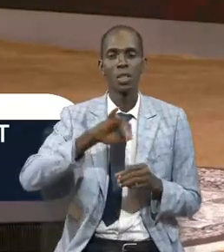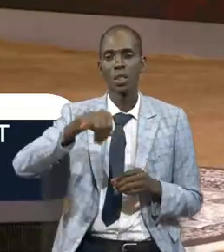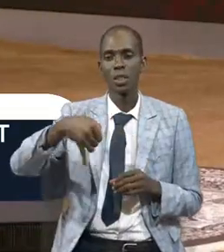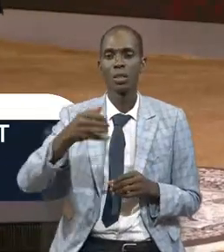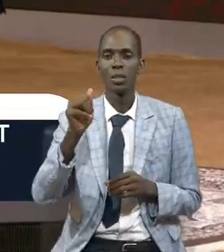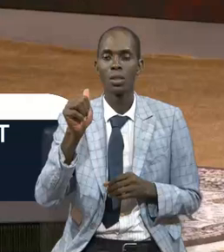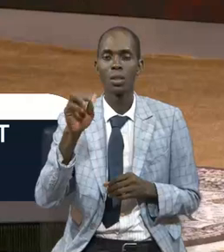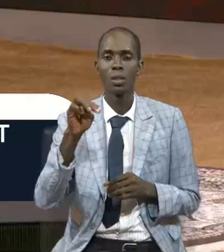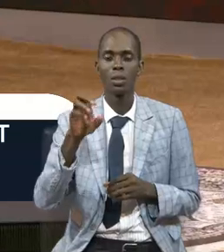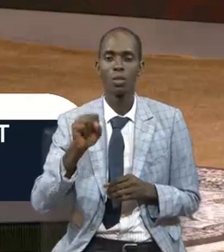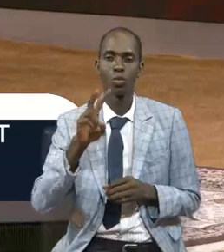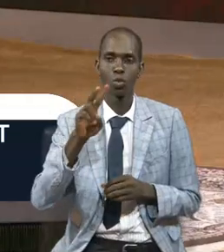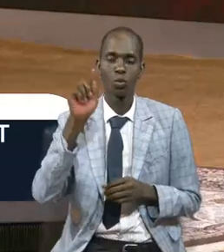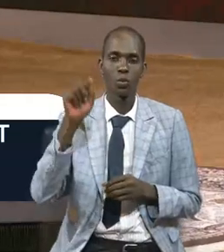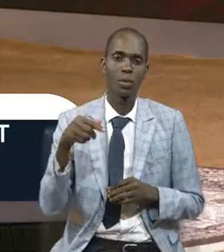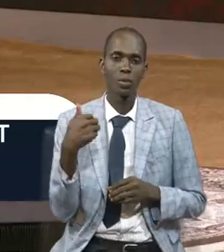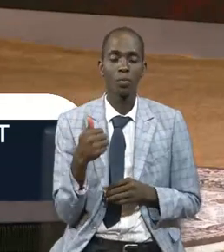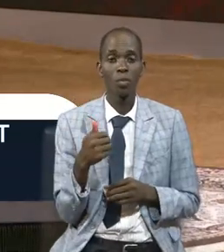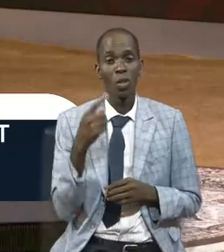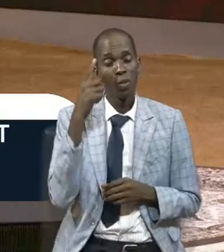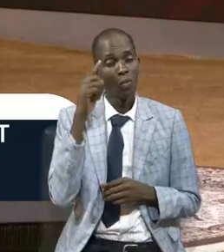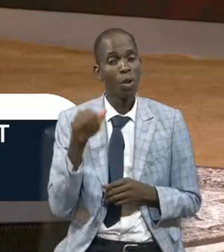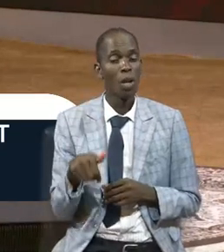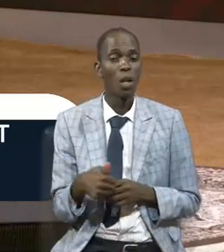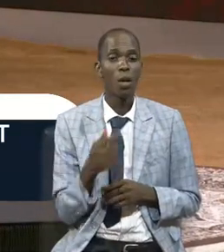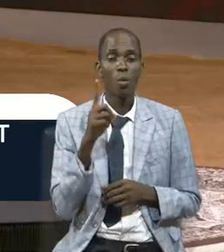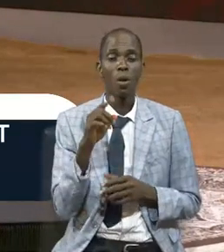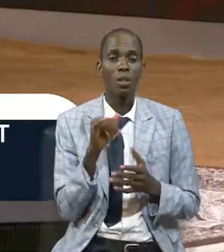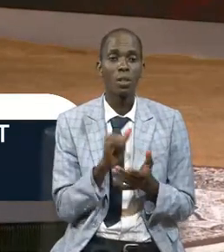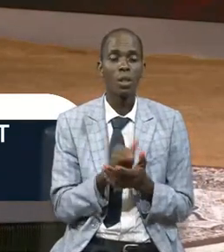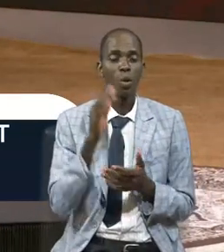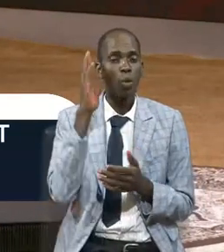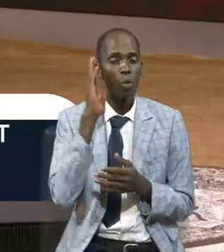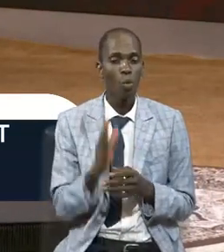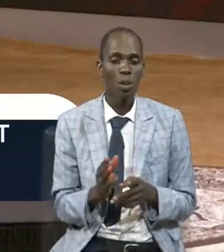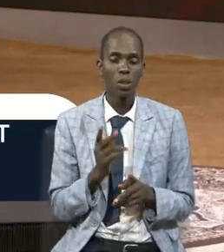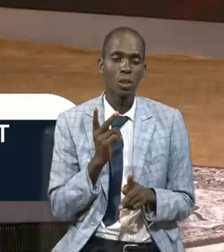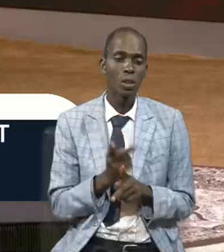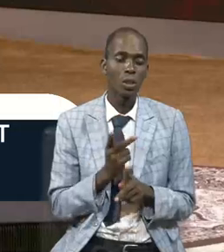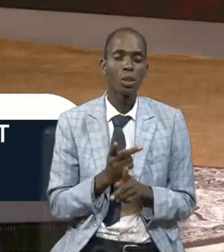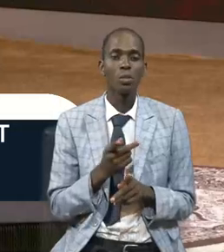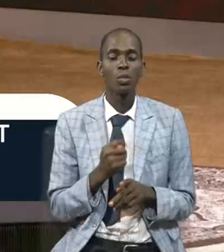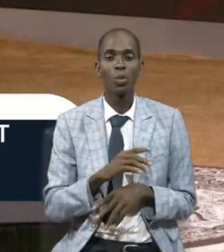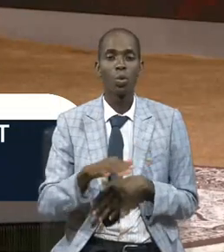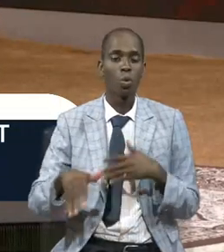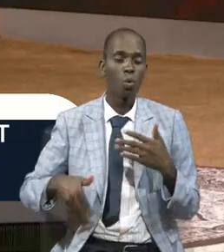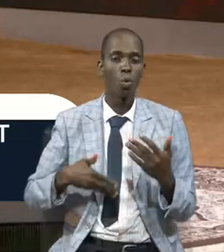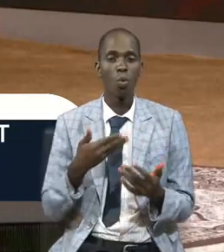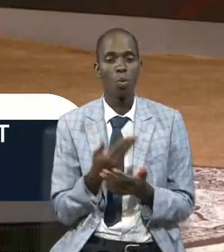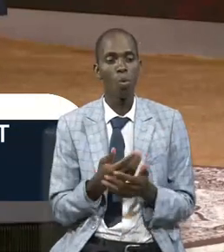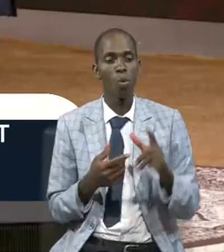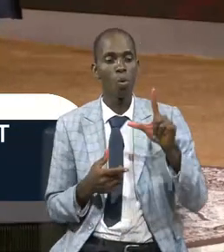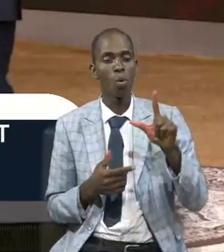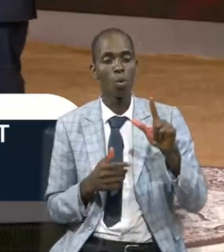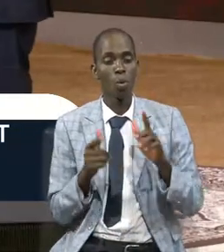2, verset 10. Car quiconque observe toute la loi,